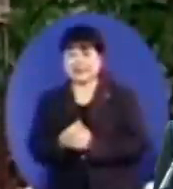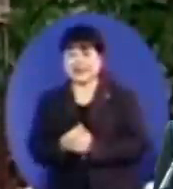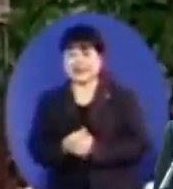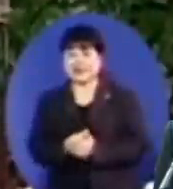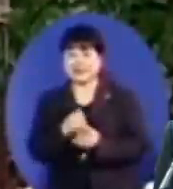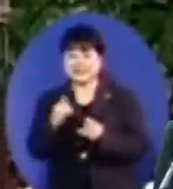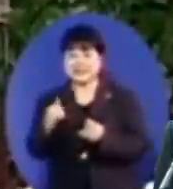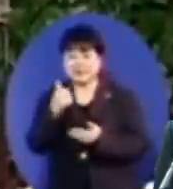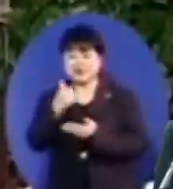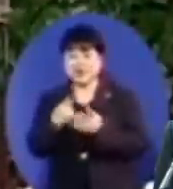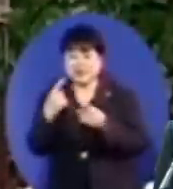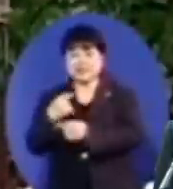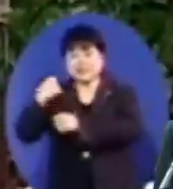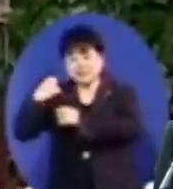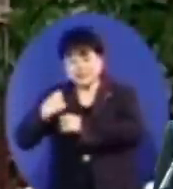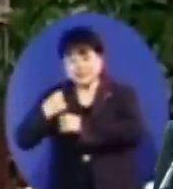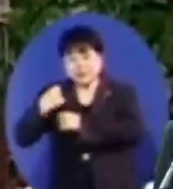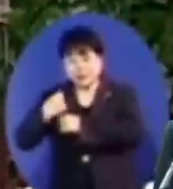대신 지시고